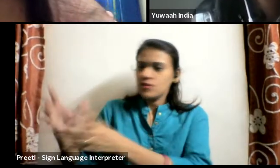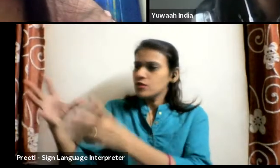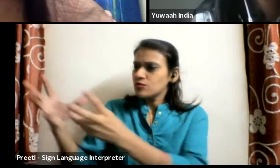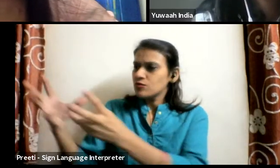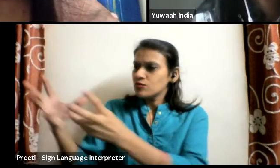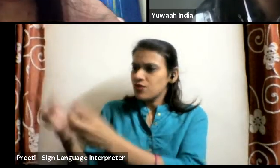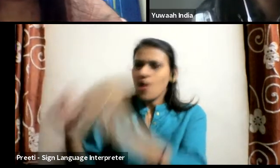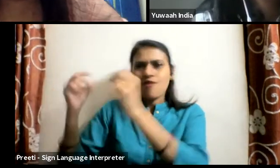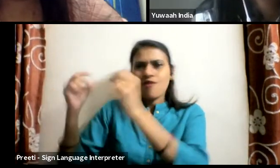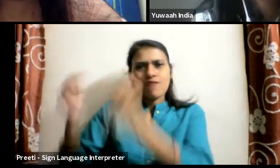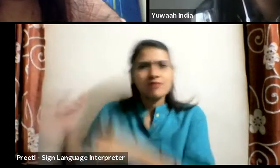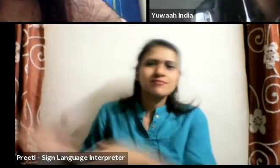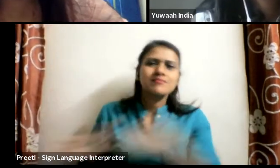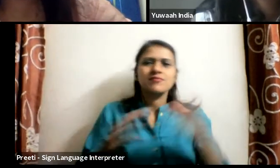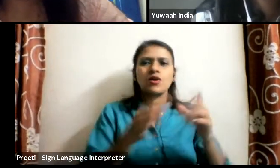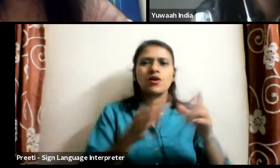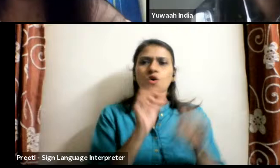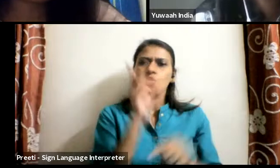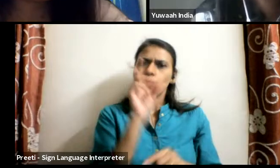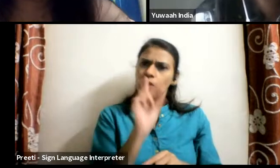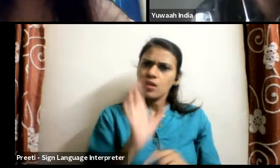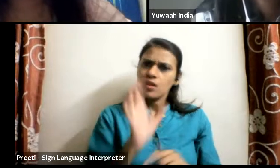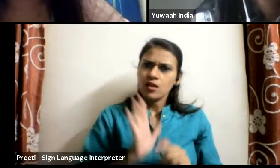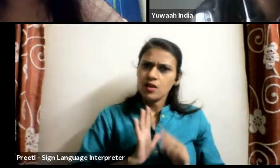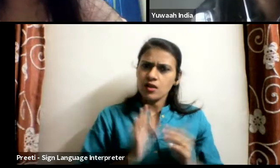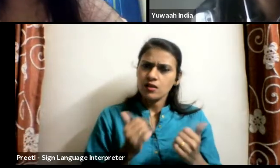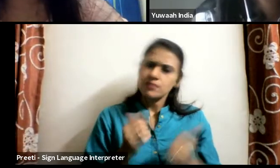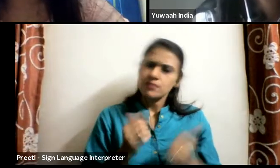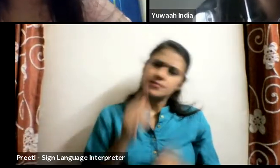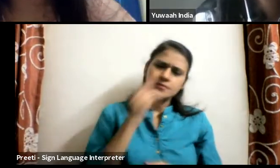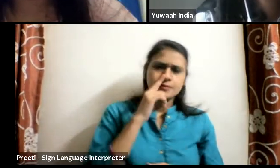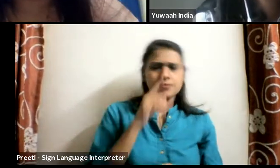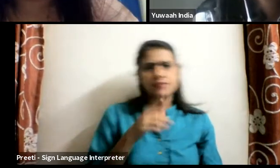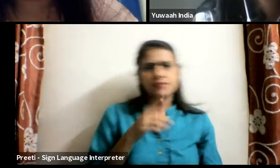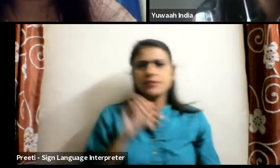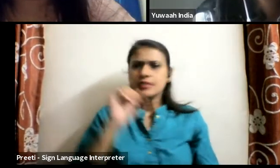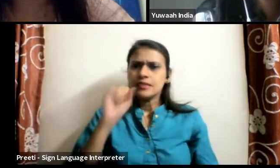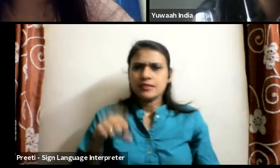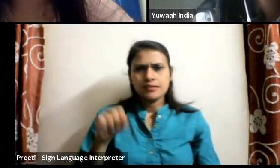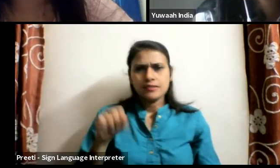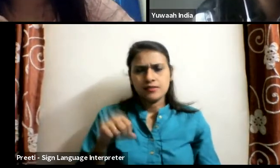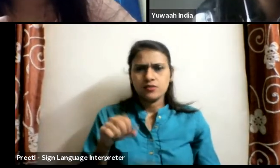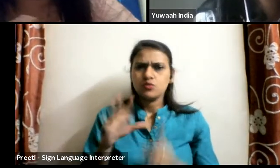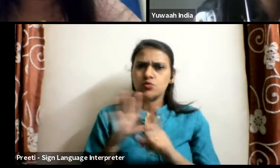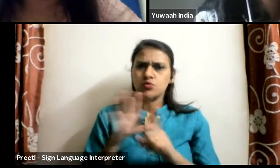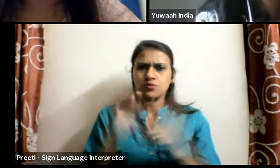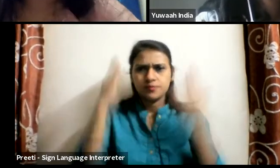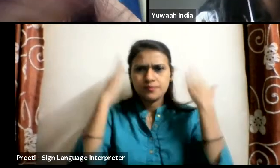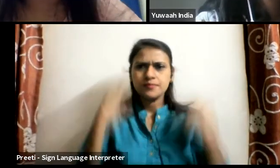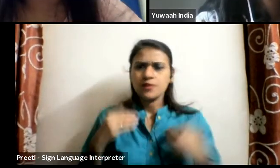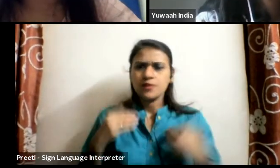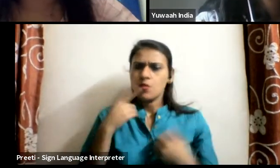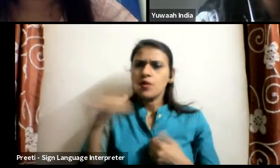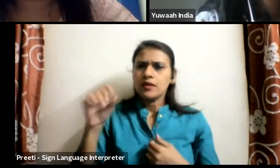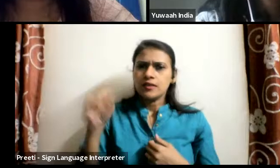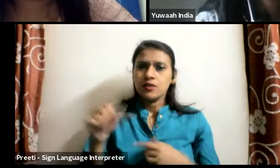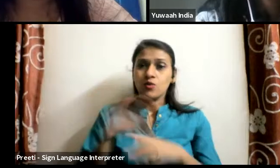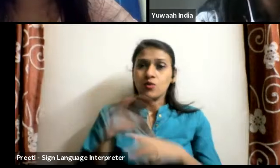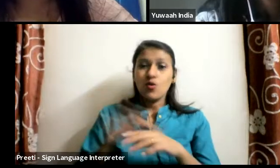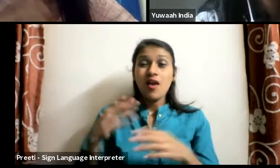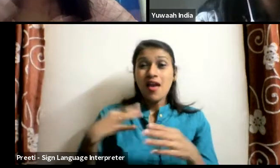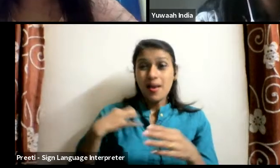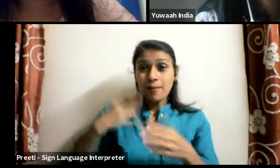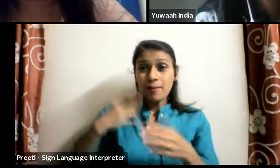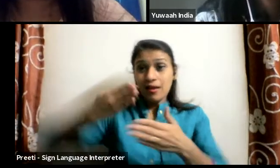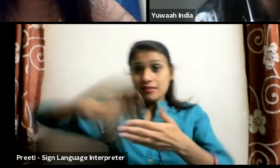जब वो बर्तन ड्राई हो जाए? हाँ, हम यूज कर सकते हैं इमीडिएटली, बट हम ये एडवाइस ज्यादा नहीं करेंगे कि आप कपड़े से उसको पोंछ के करें,